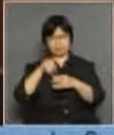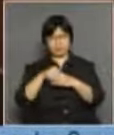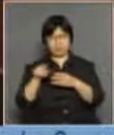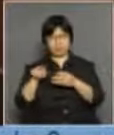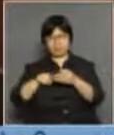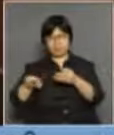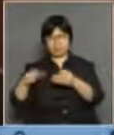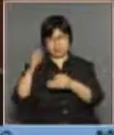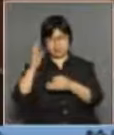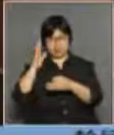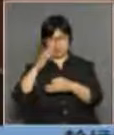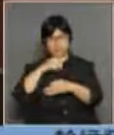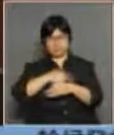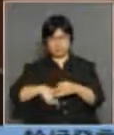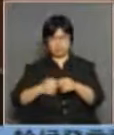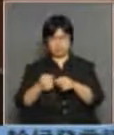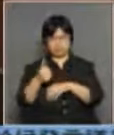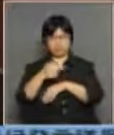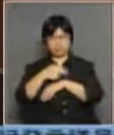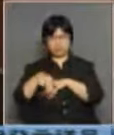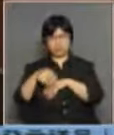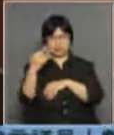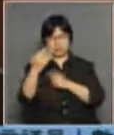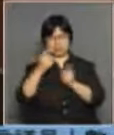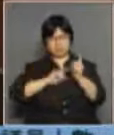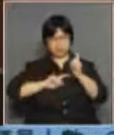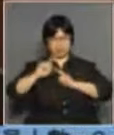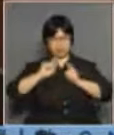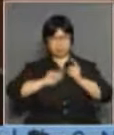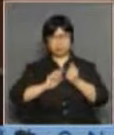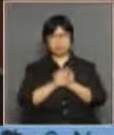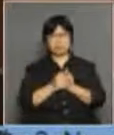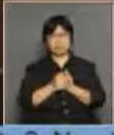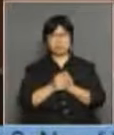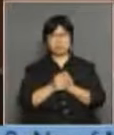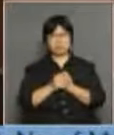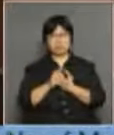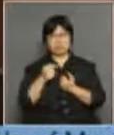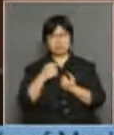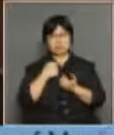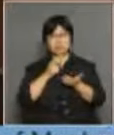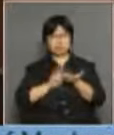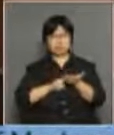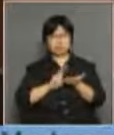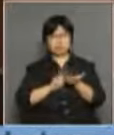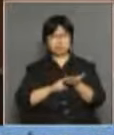光議員所提出原議案的三個自由。雖然呢，我相信